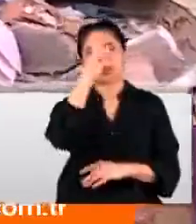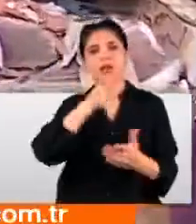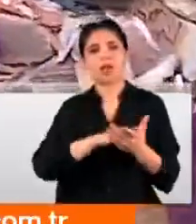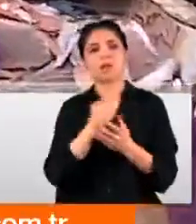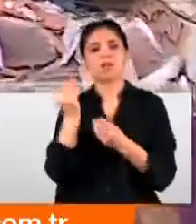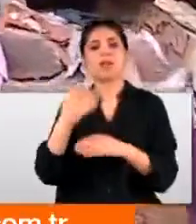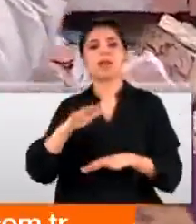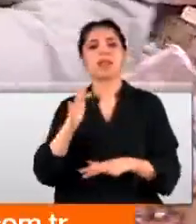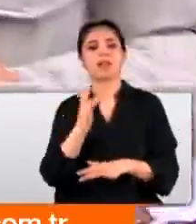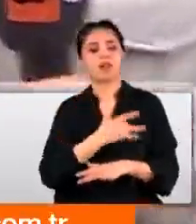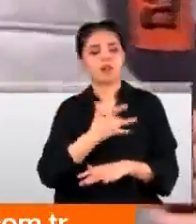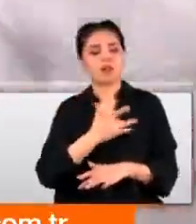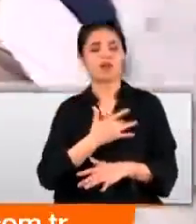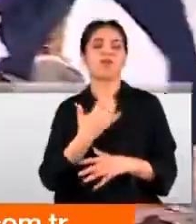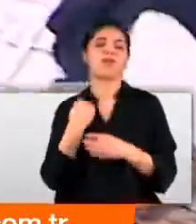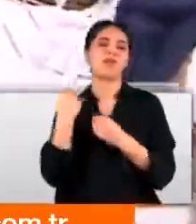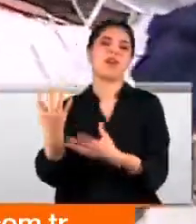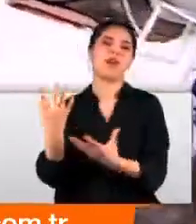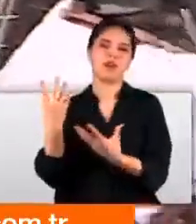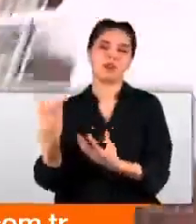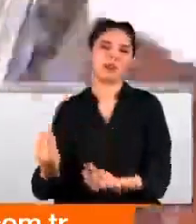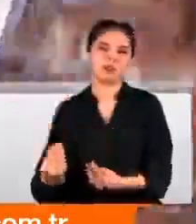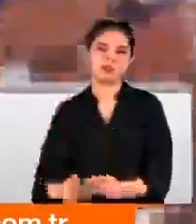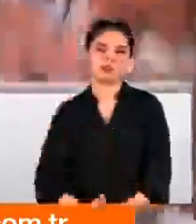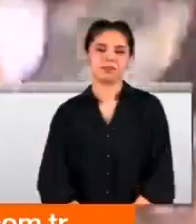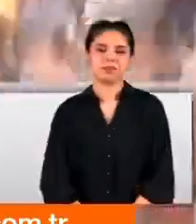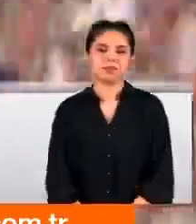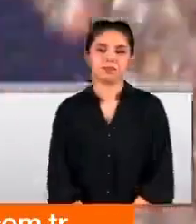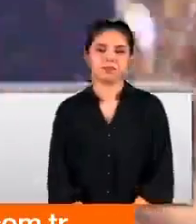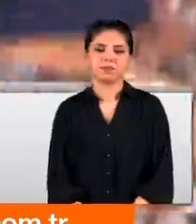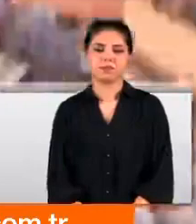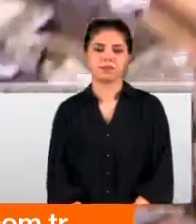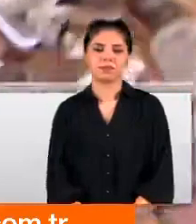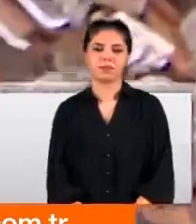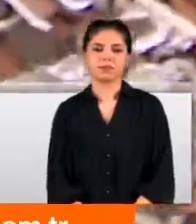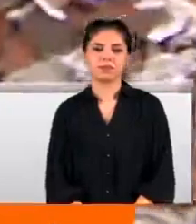ayakkabılarını değil, gönlünü, yüreğini, umutlarını da verdi ona.